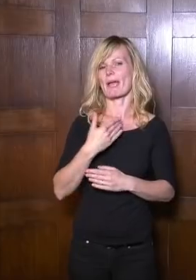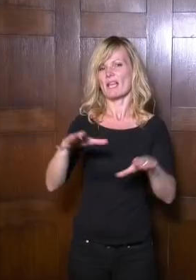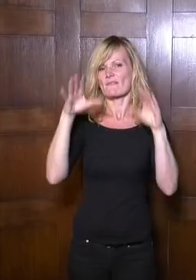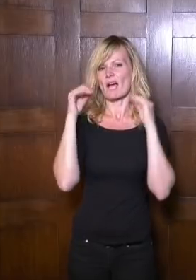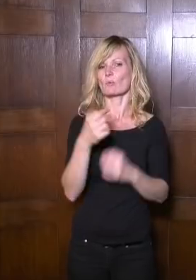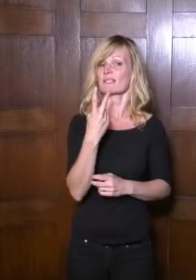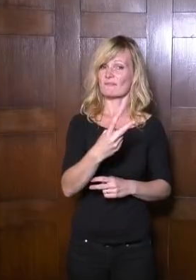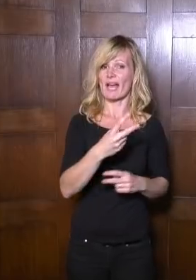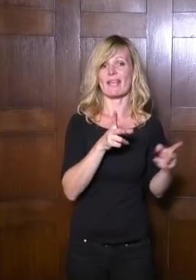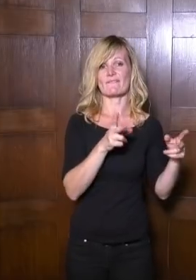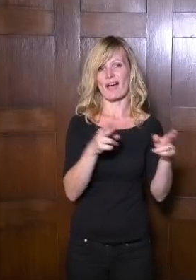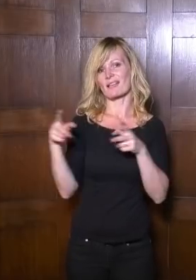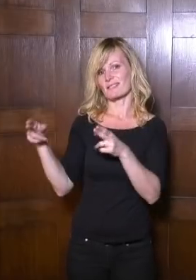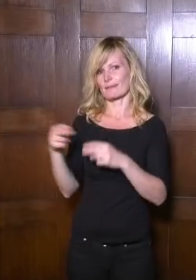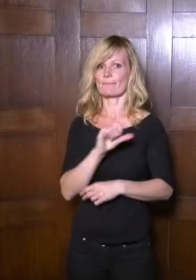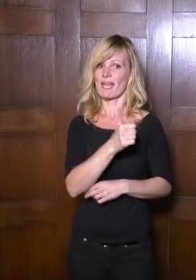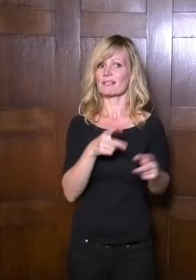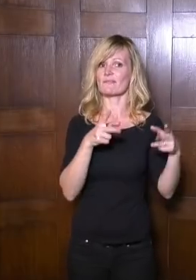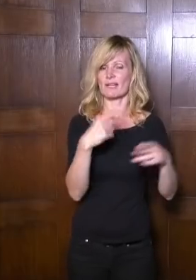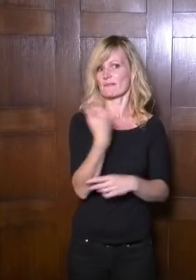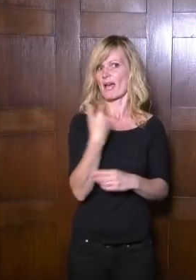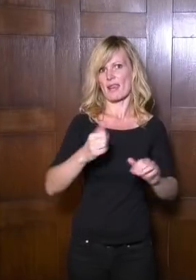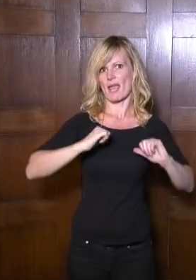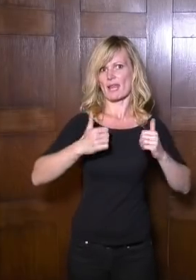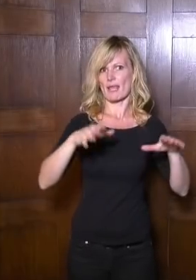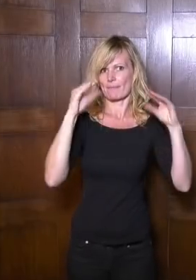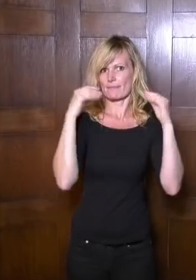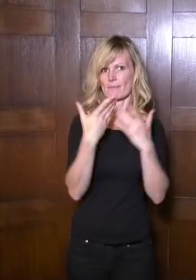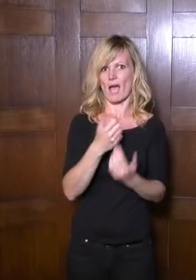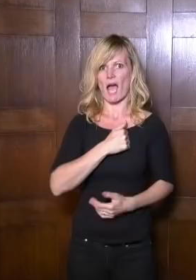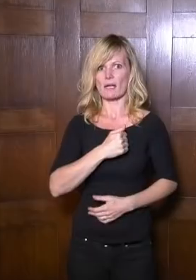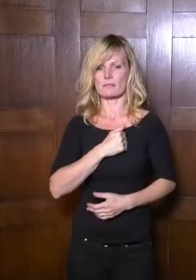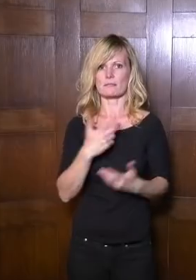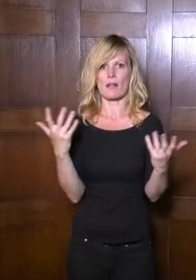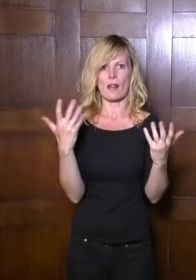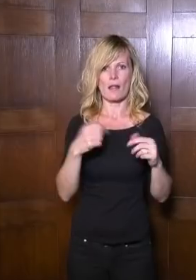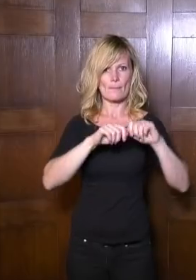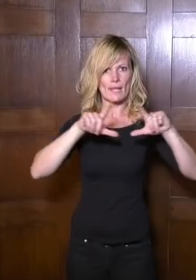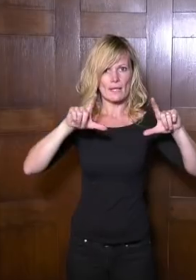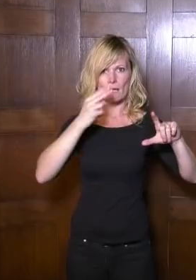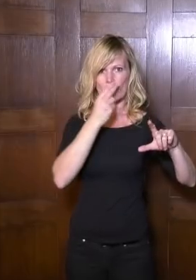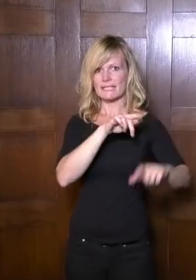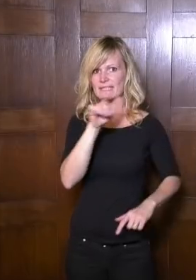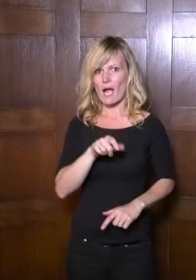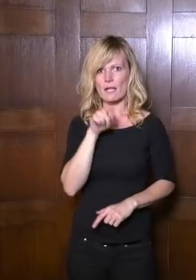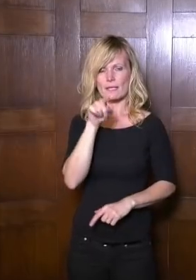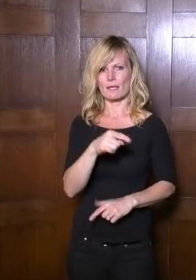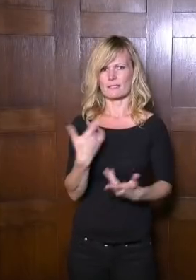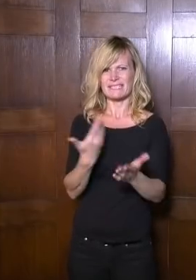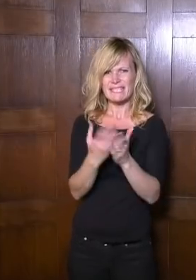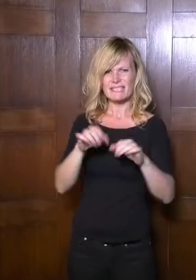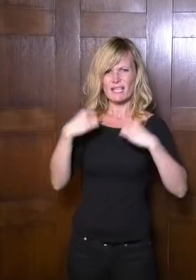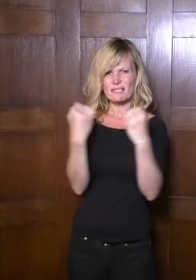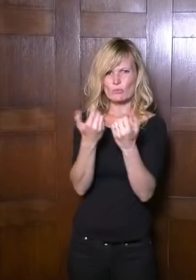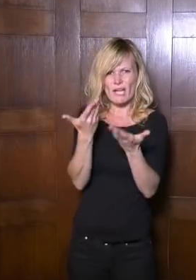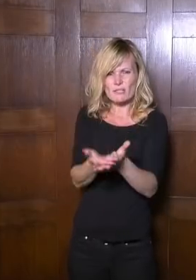und dabei sagen, die erste Phase, die wir alle erlebt haben, war natürlich erstmal die Angst, die Bilder aus Italien und der Ausnahmezustand, aber